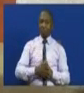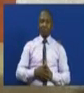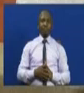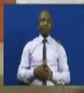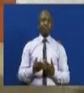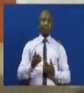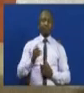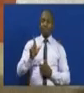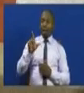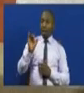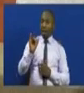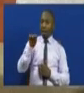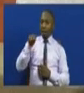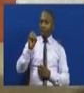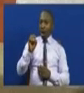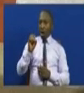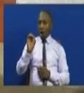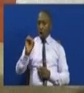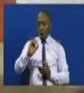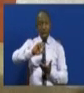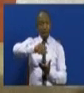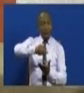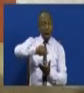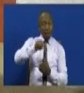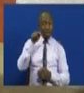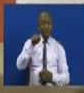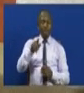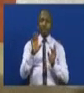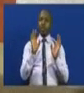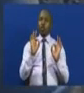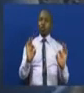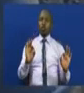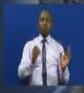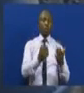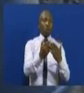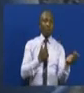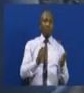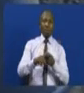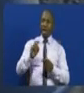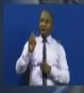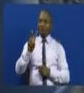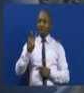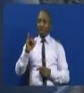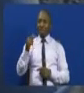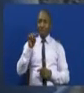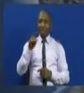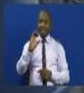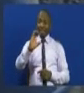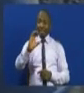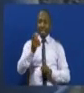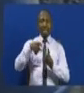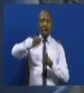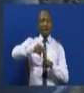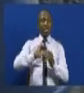Limao, kama nilivyosema, limao ni nzuri kwa sababu ina vitamin C ambayo inaongeza immunity kwa